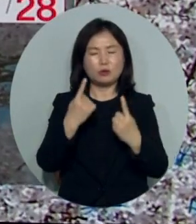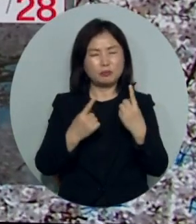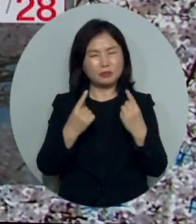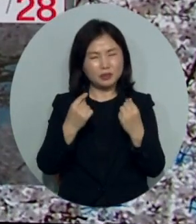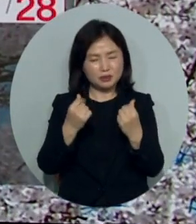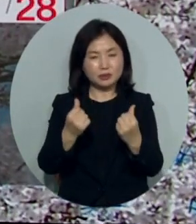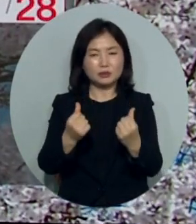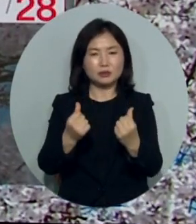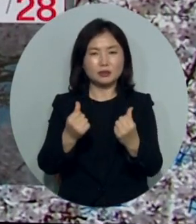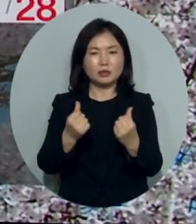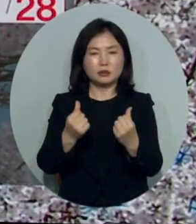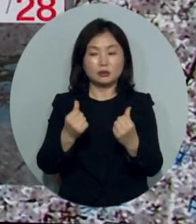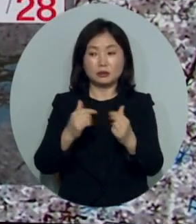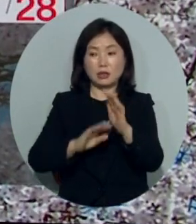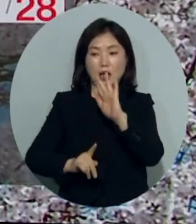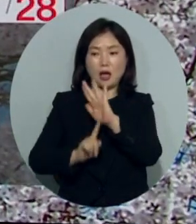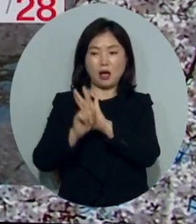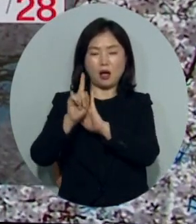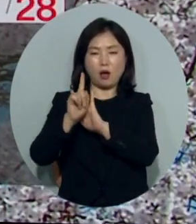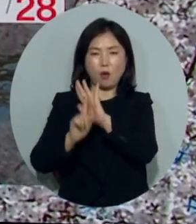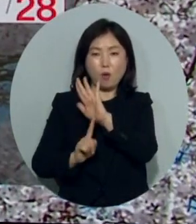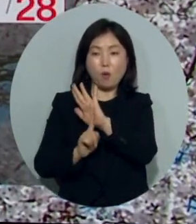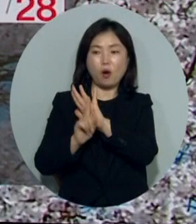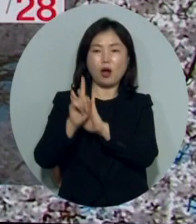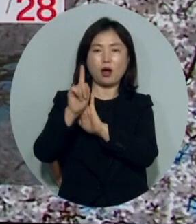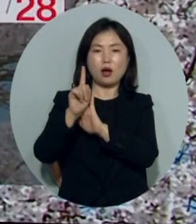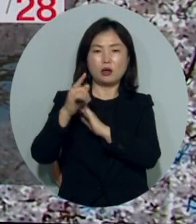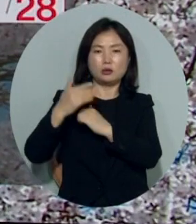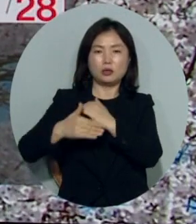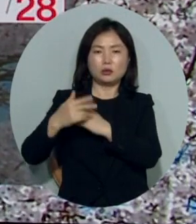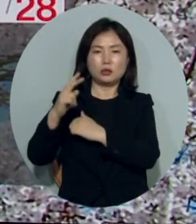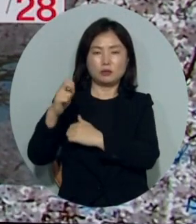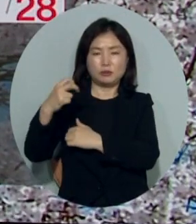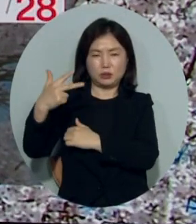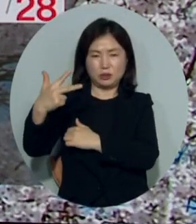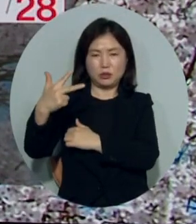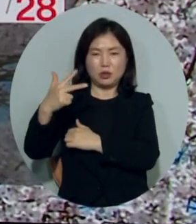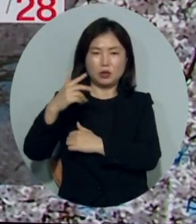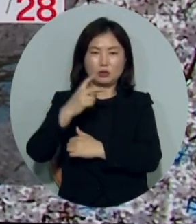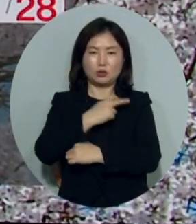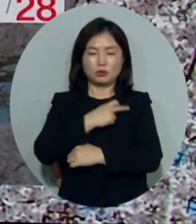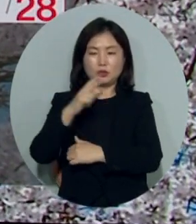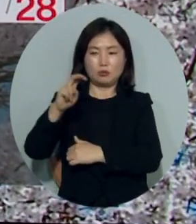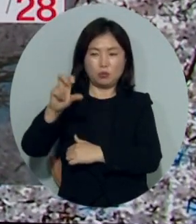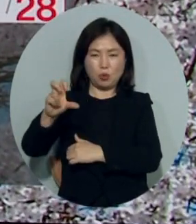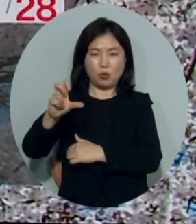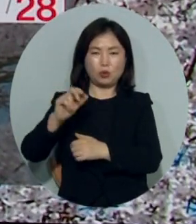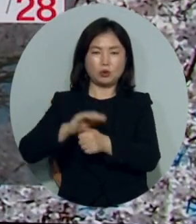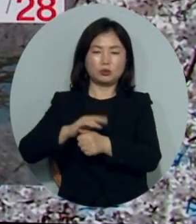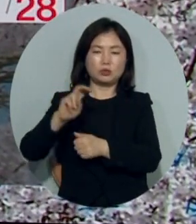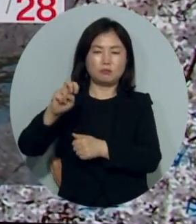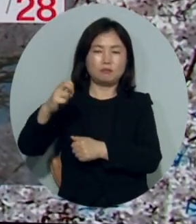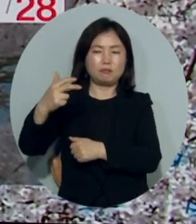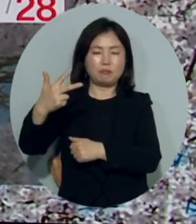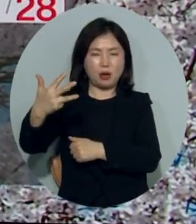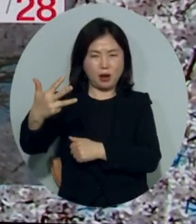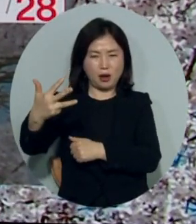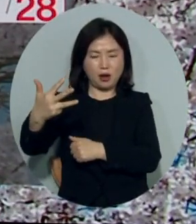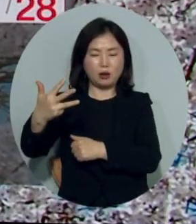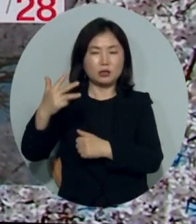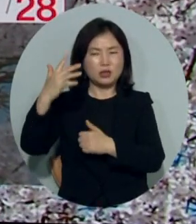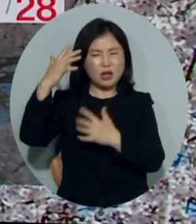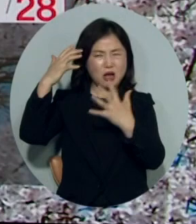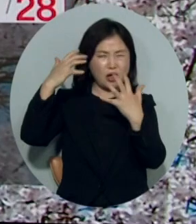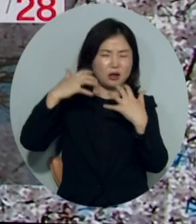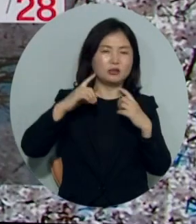비슷하게 출발하고요. 한낮에는 기온이 더 오르면서 대구 27도, 영주 25도, 경주 28도로 더운